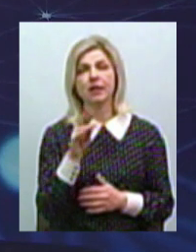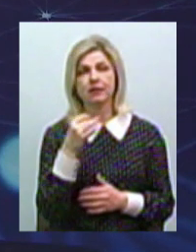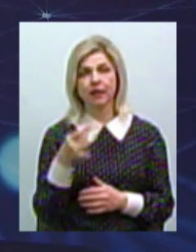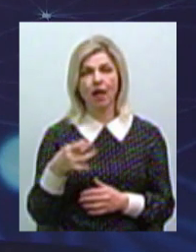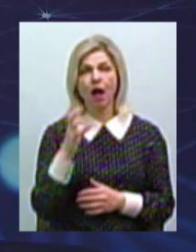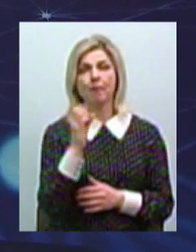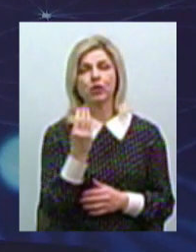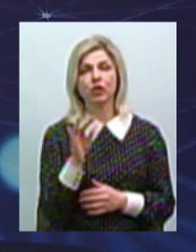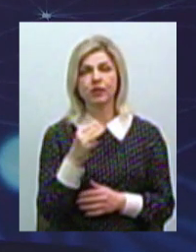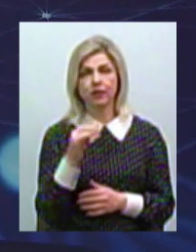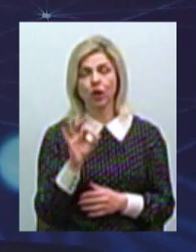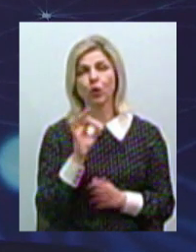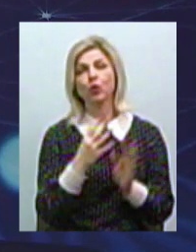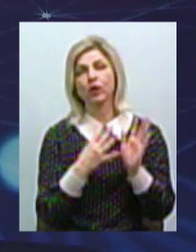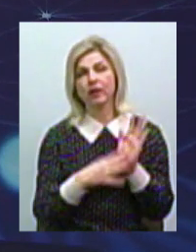районі,